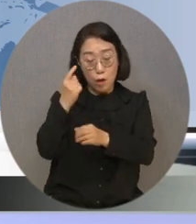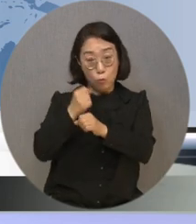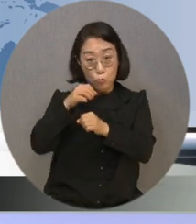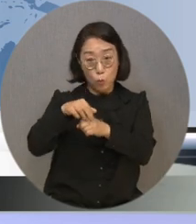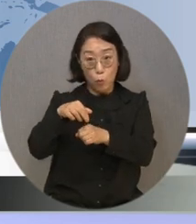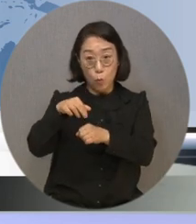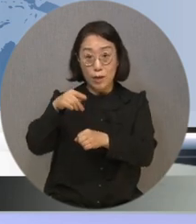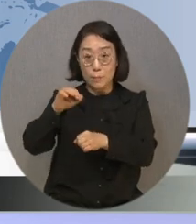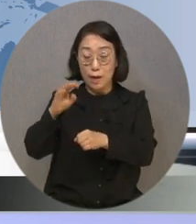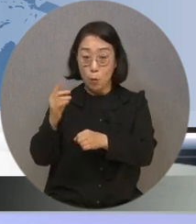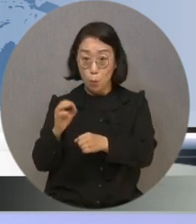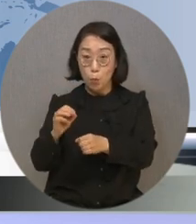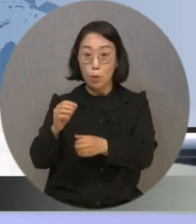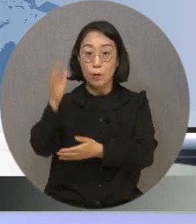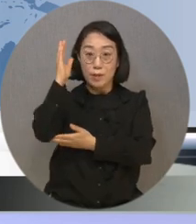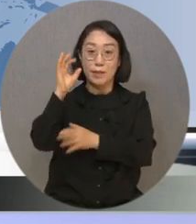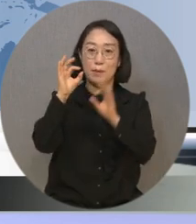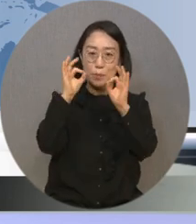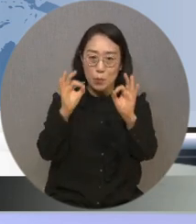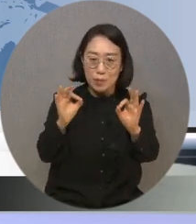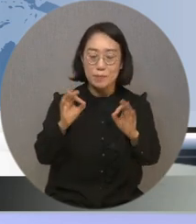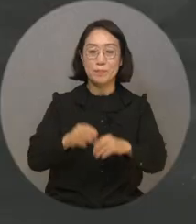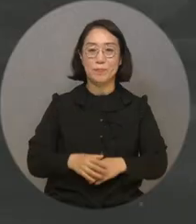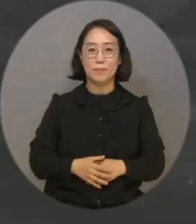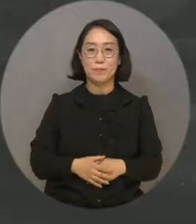김양옥 소장의 목소리를 담아왔습니다.